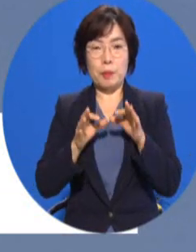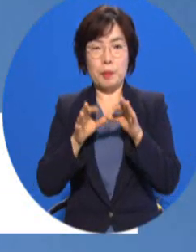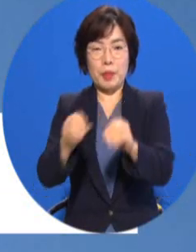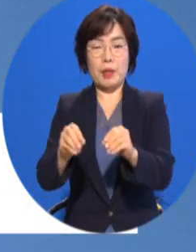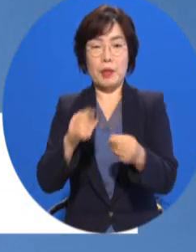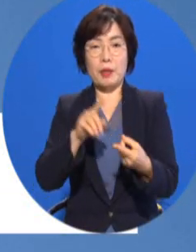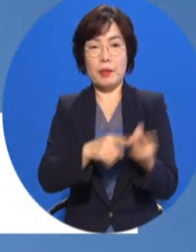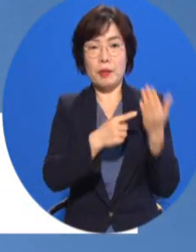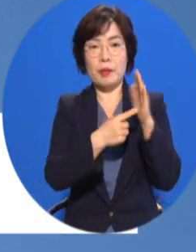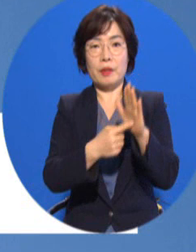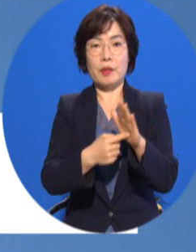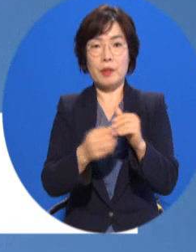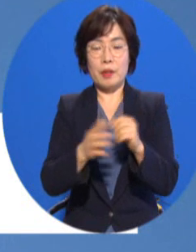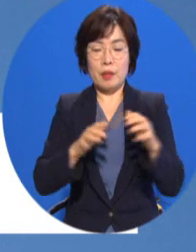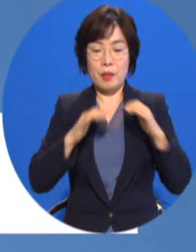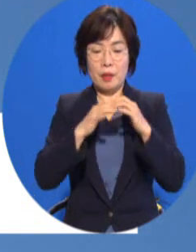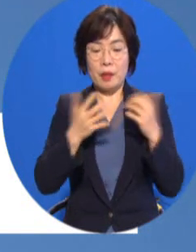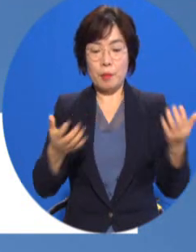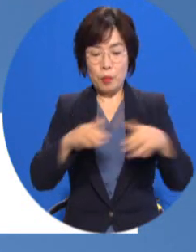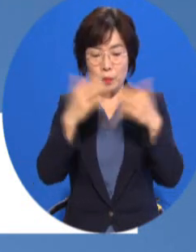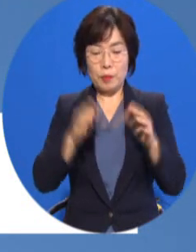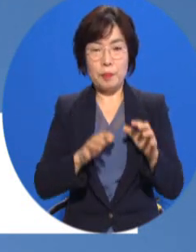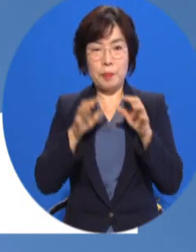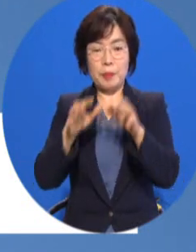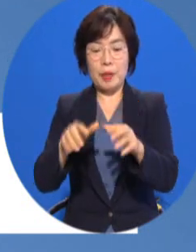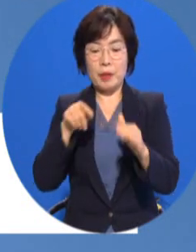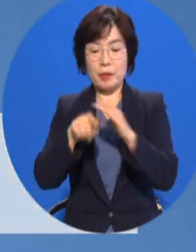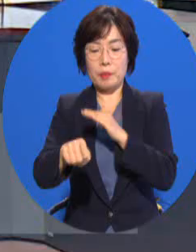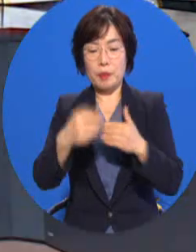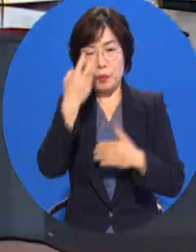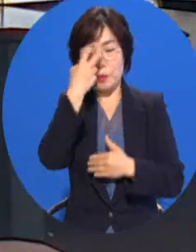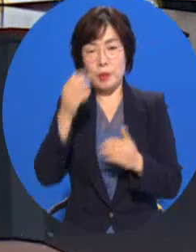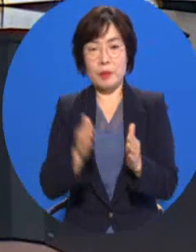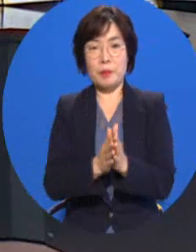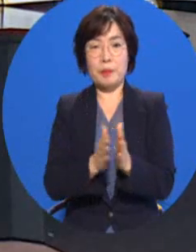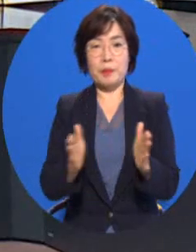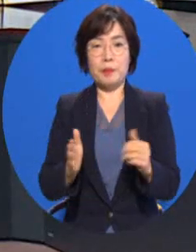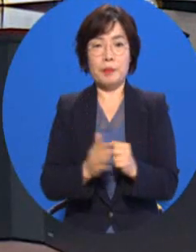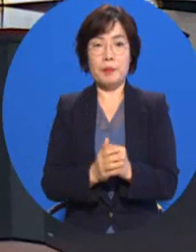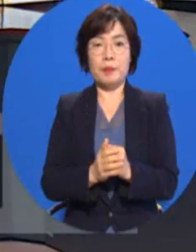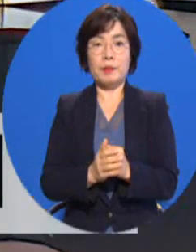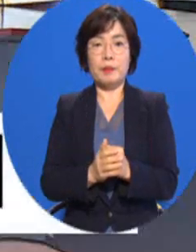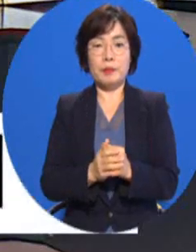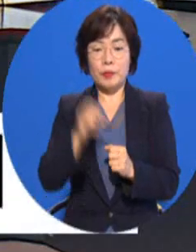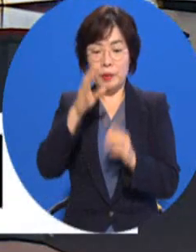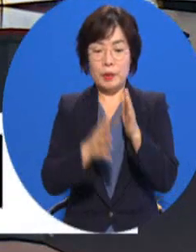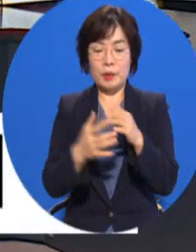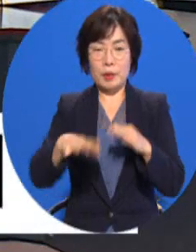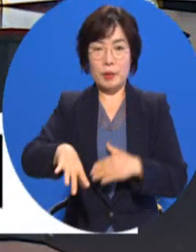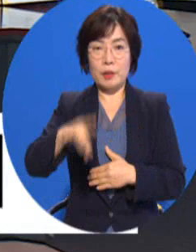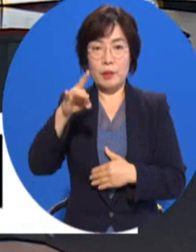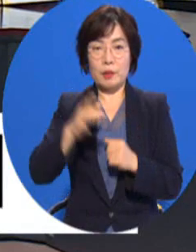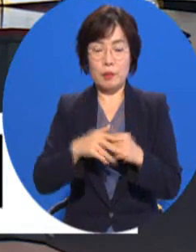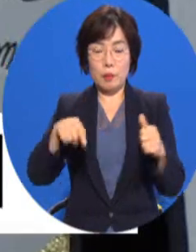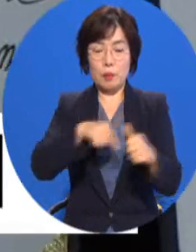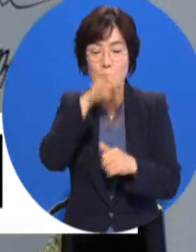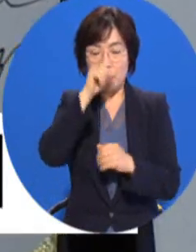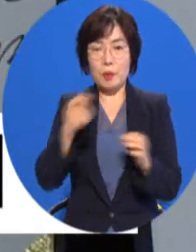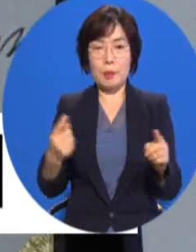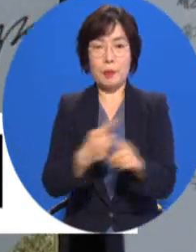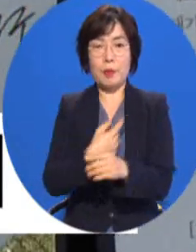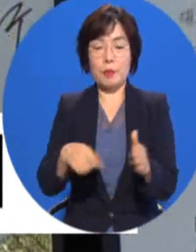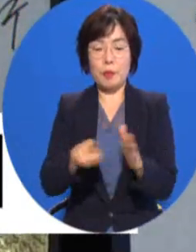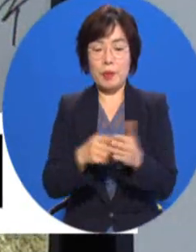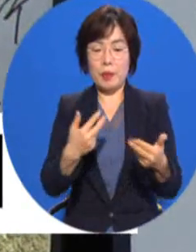불러왔고 장비를 동원해 현장 조사가 이루어지기도 했습니다. 이런 가운데 광양시 최초로 대기 환경을 개선하기